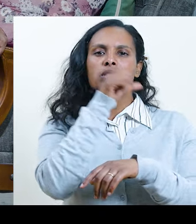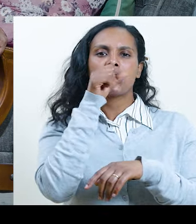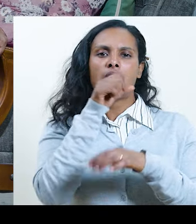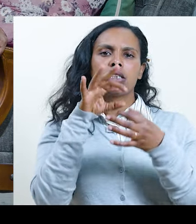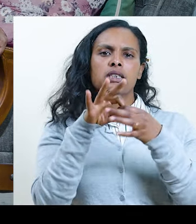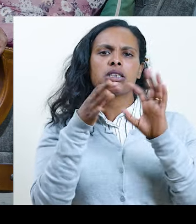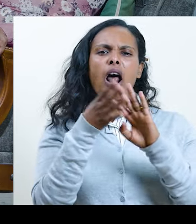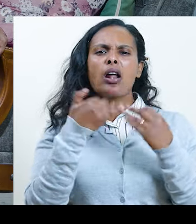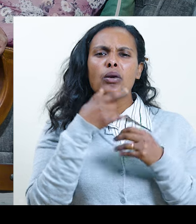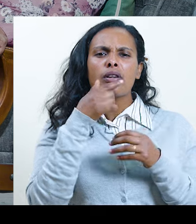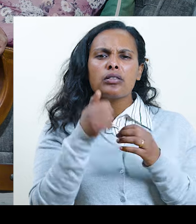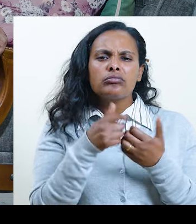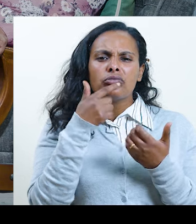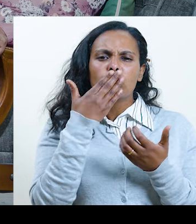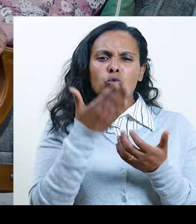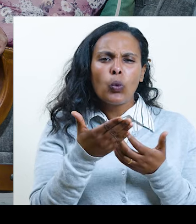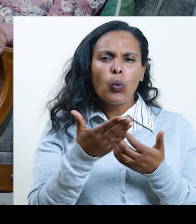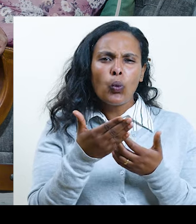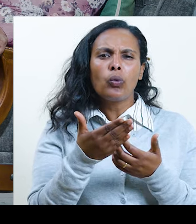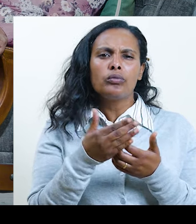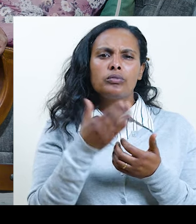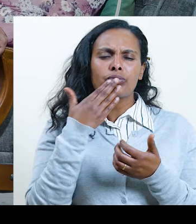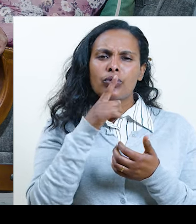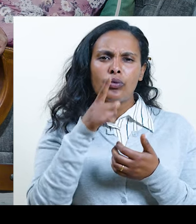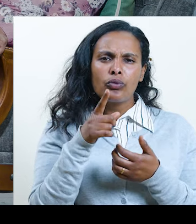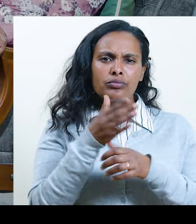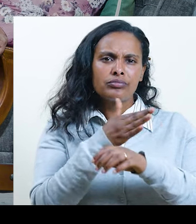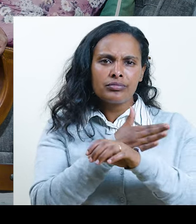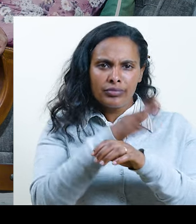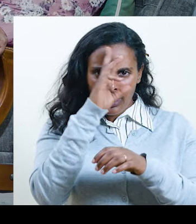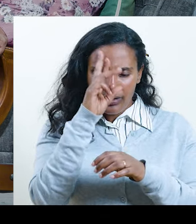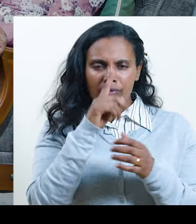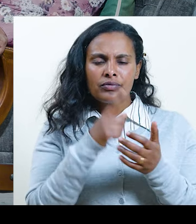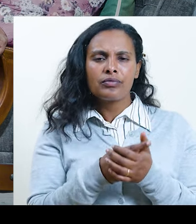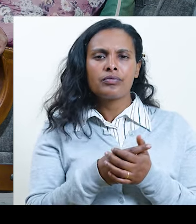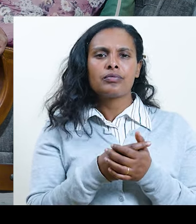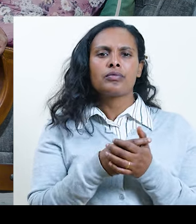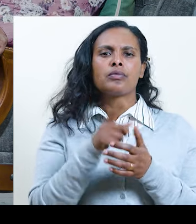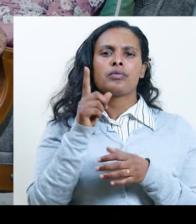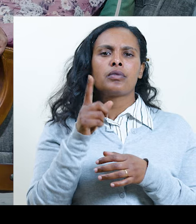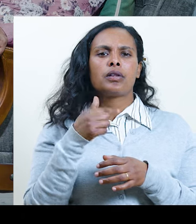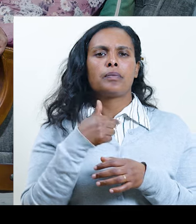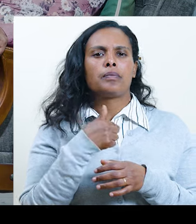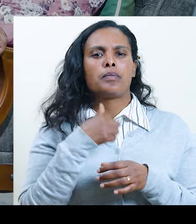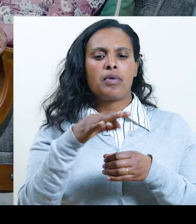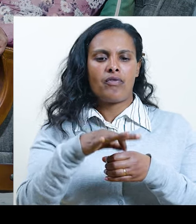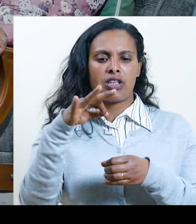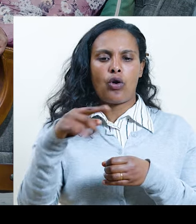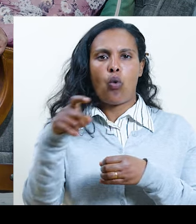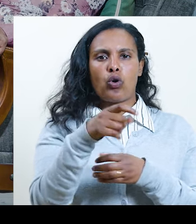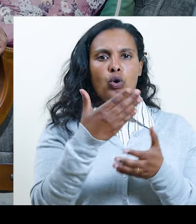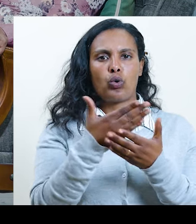ሙዚቃ ተስስራለው እሱም የማገገም ሂደትሽ አካል ነው አዎ በደንብ ምናልባት መንፈሳዊ